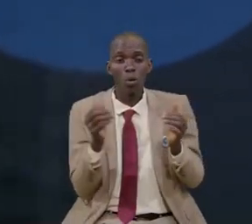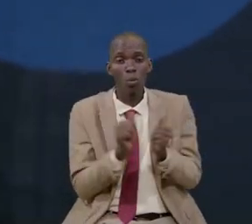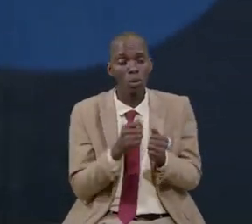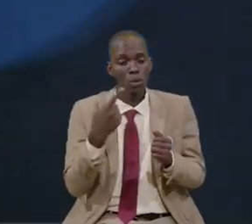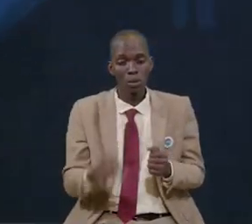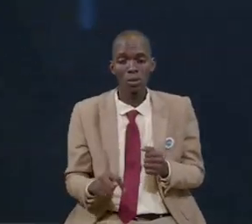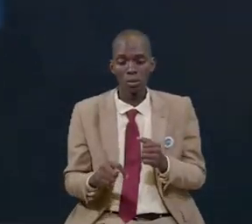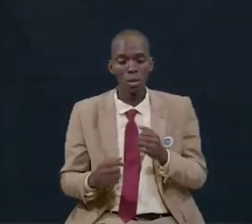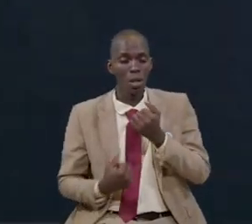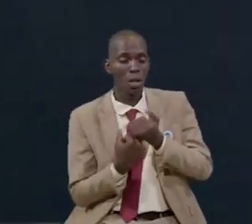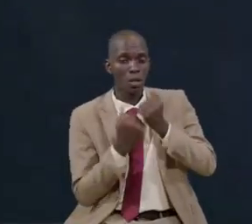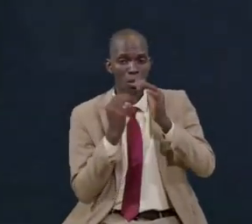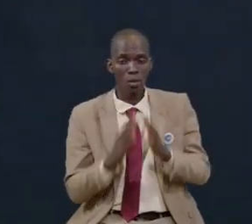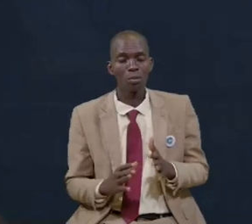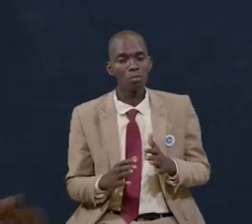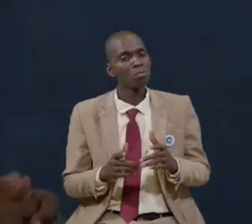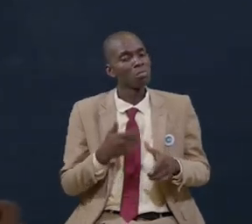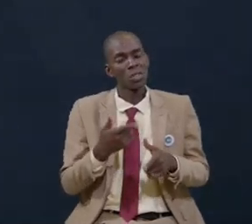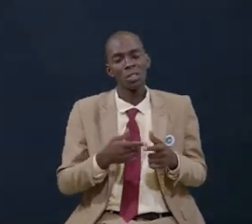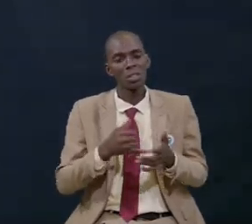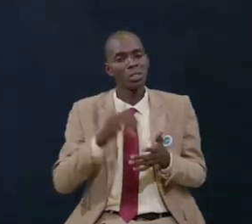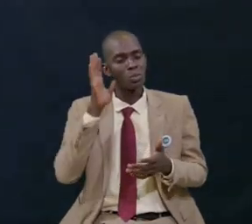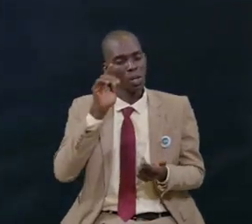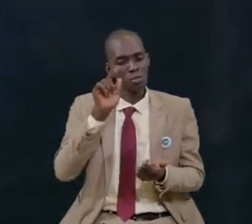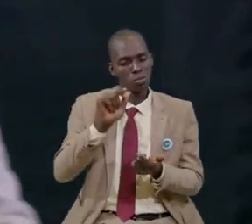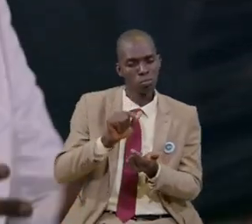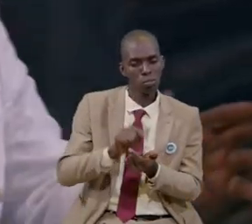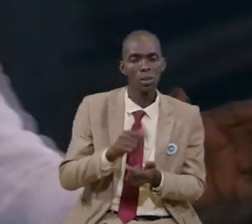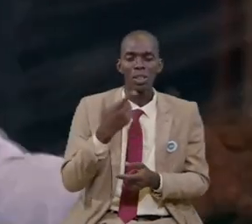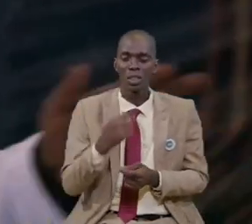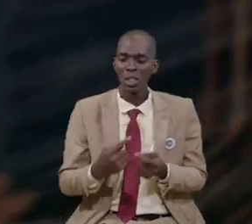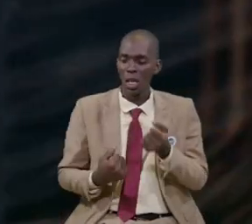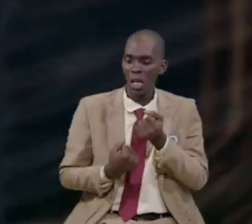l'avocat. Qu'est-ce que la peur? La peur.